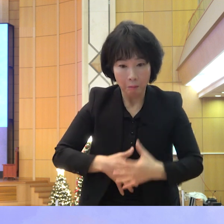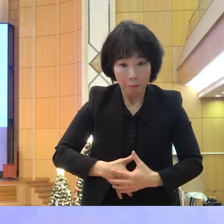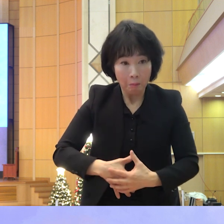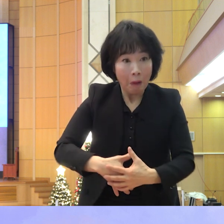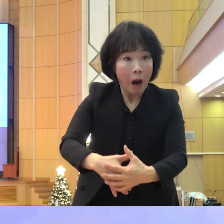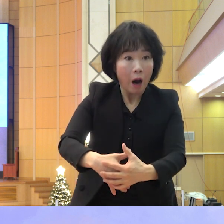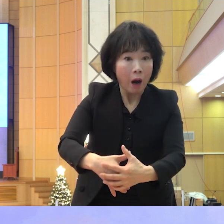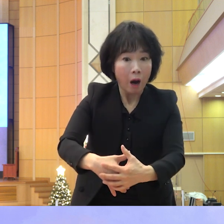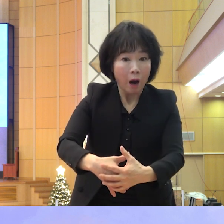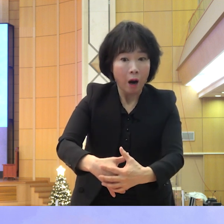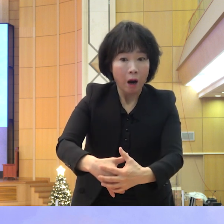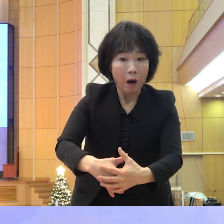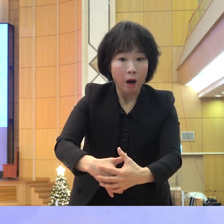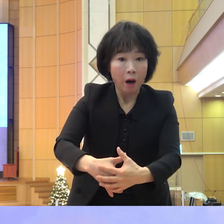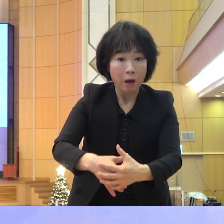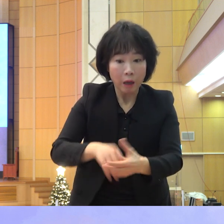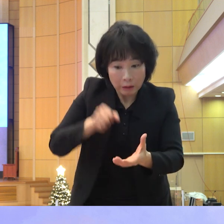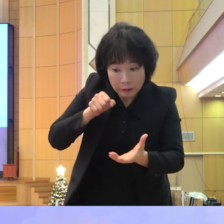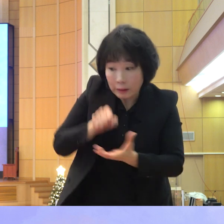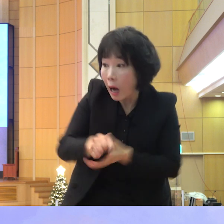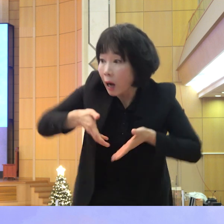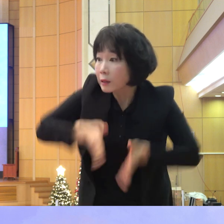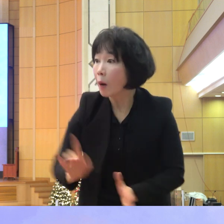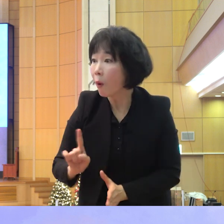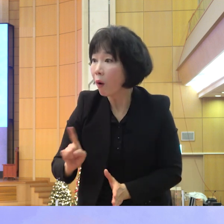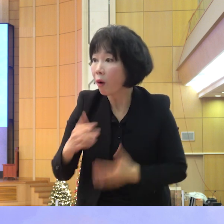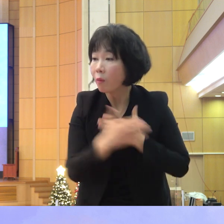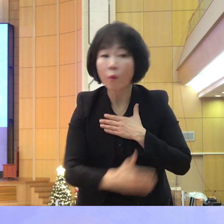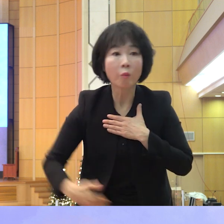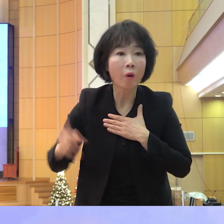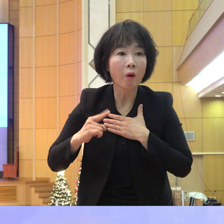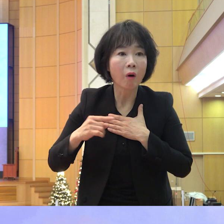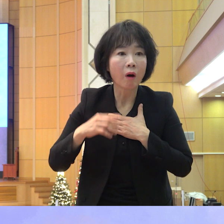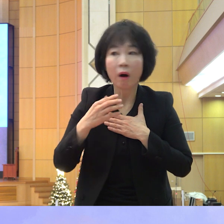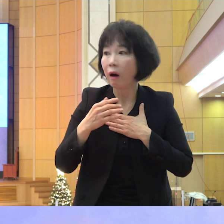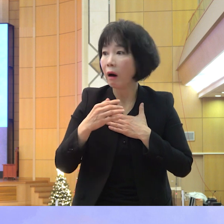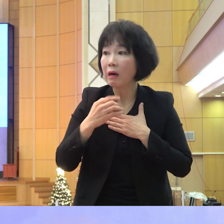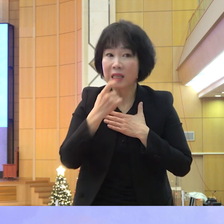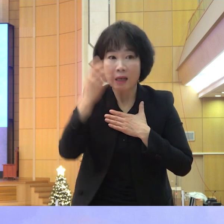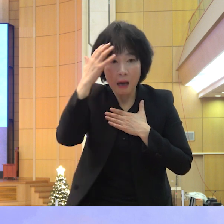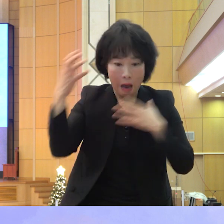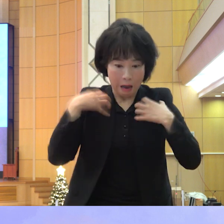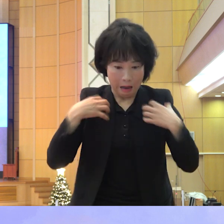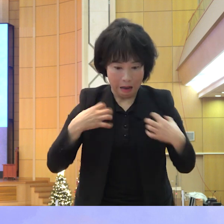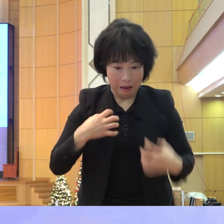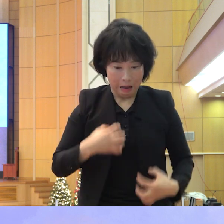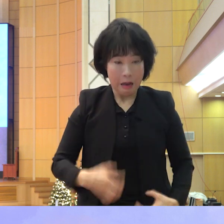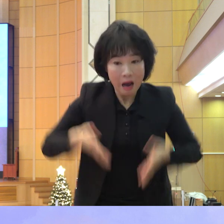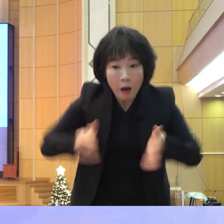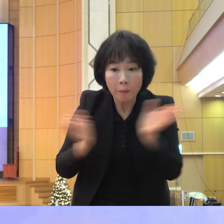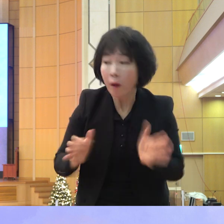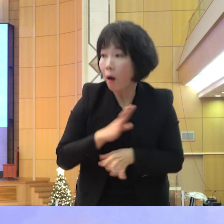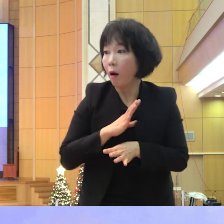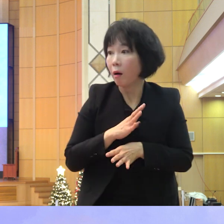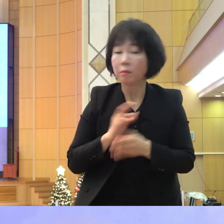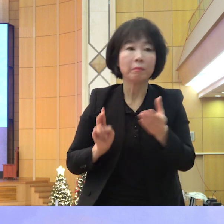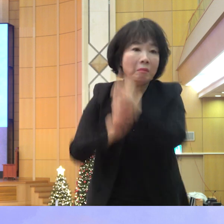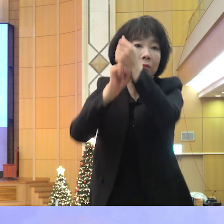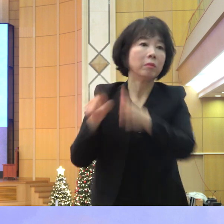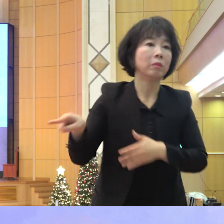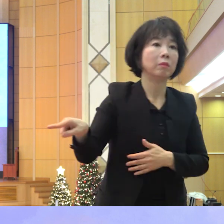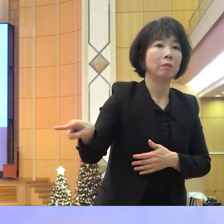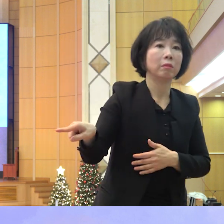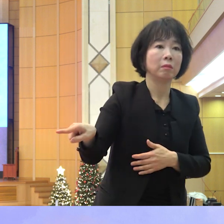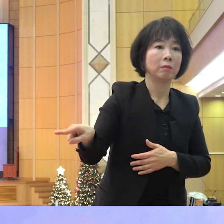얼룩덜룩한 것과 점이 있고 아롱진 것을 낳은지라. 이 말은 이제